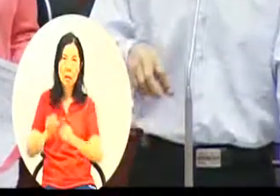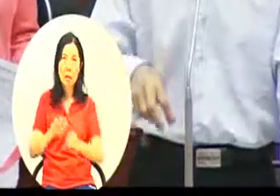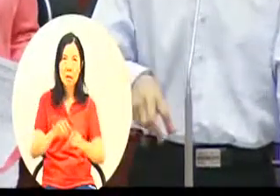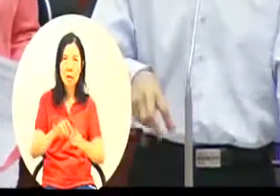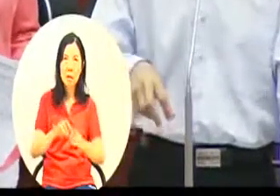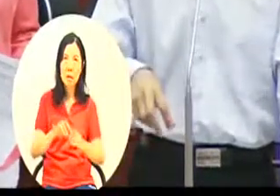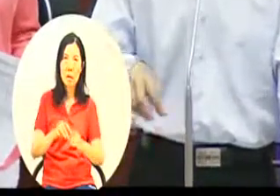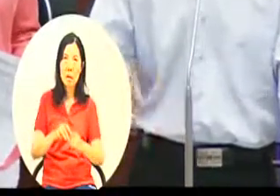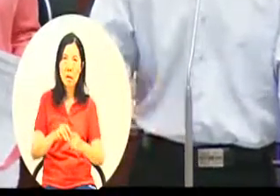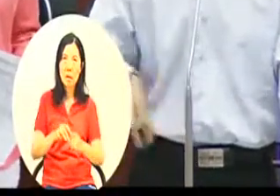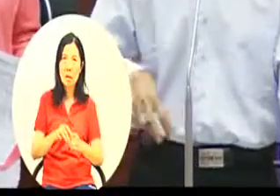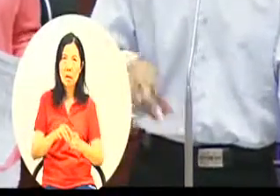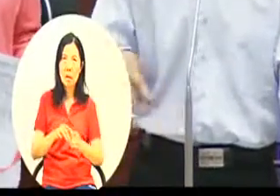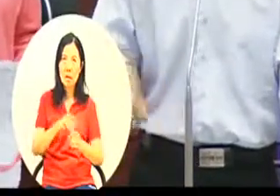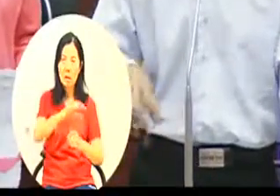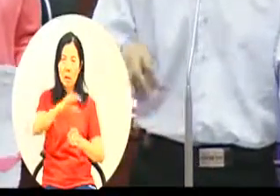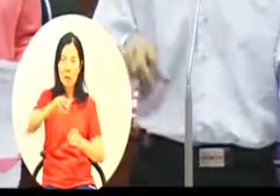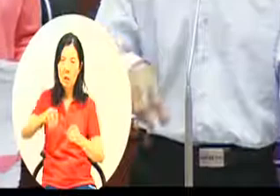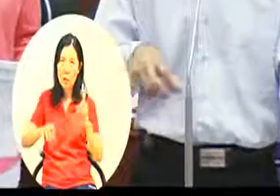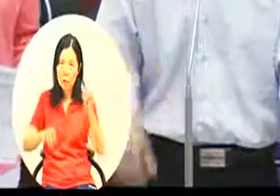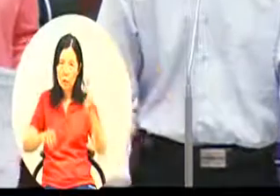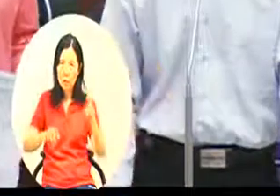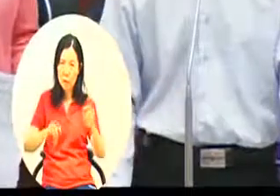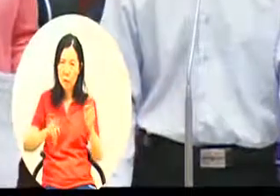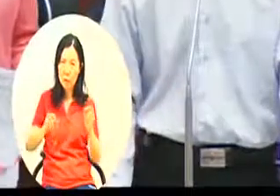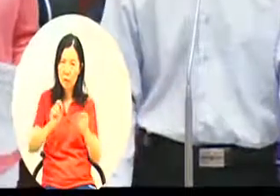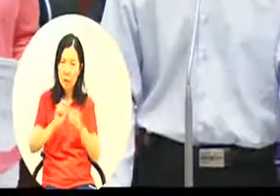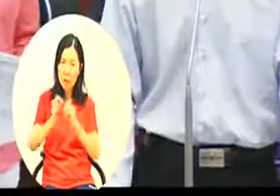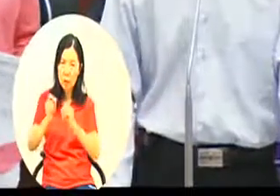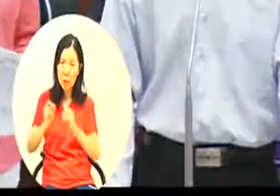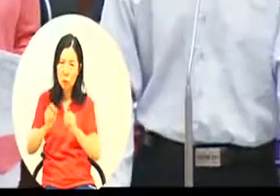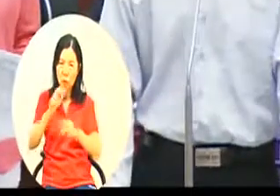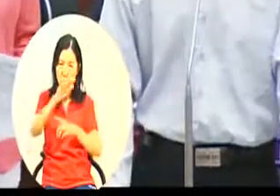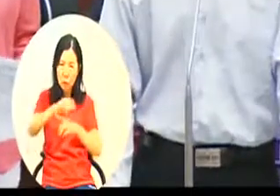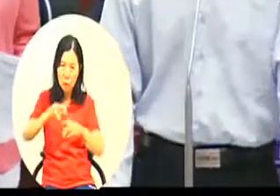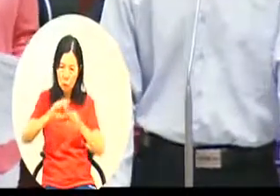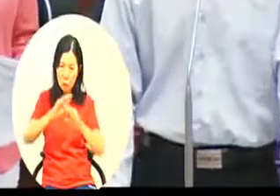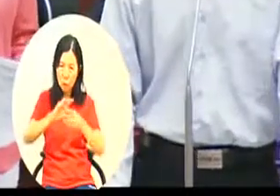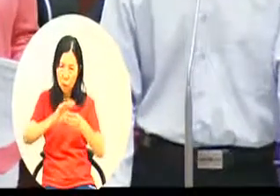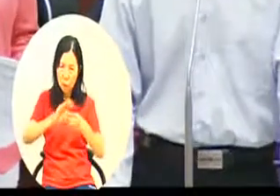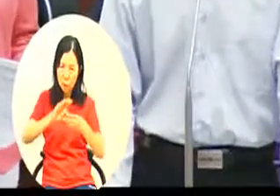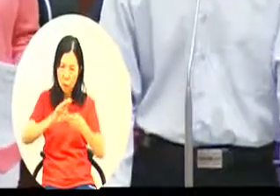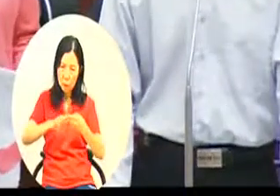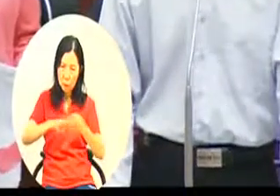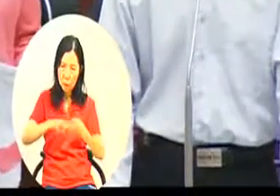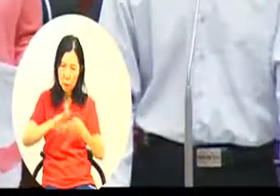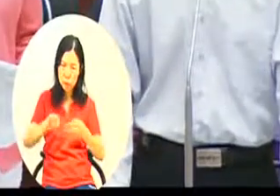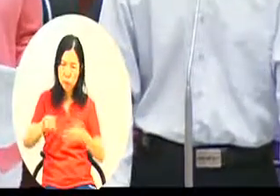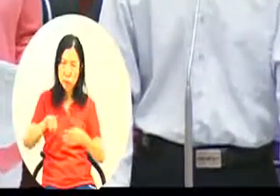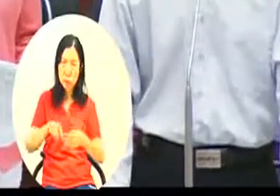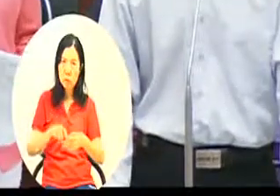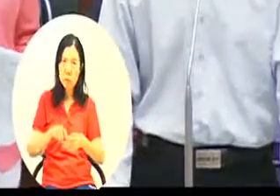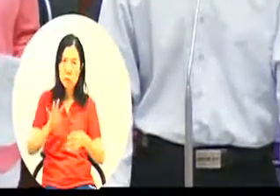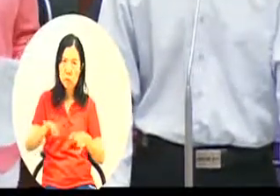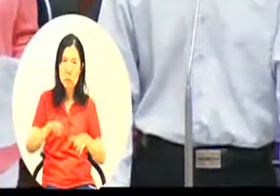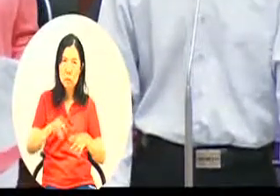每十处的周边的农地都去做检测过了。 新闻报纸媒体都报的那么多，大家都感觉这是地用肥啊，还有烂